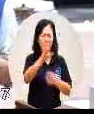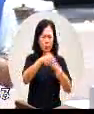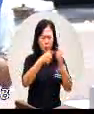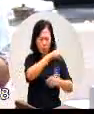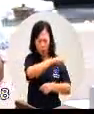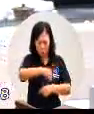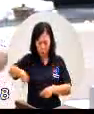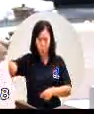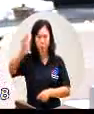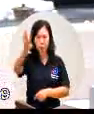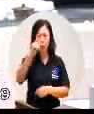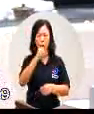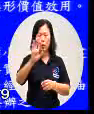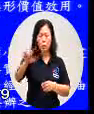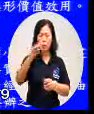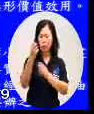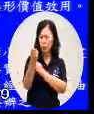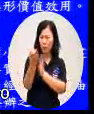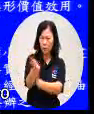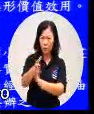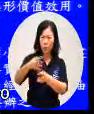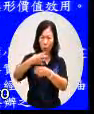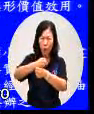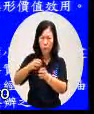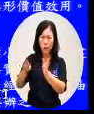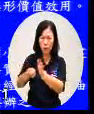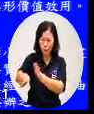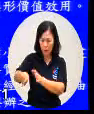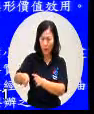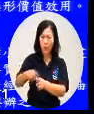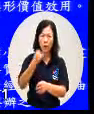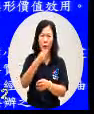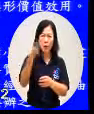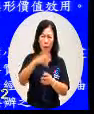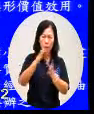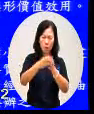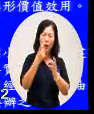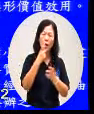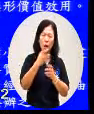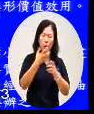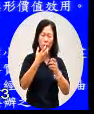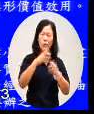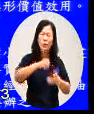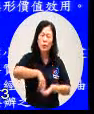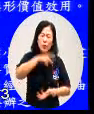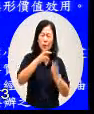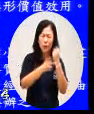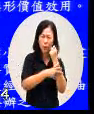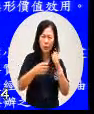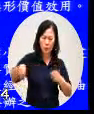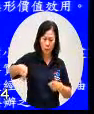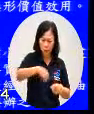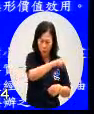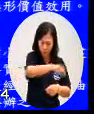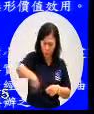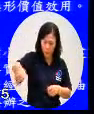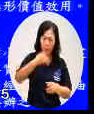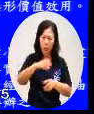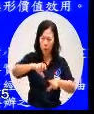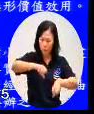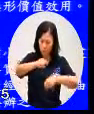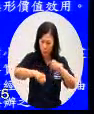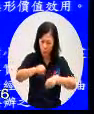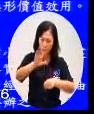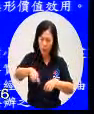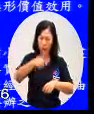从你们右仓后进亚洲城，这翠屏里到我们的南子旧部落有西慢车专用